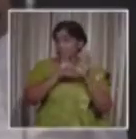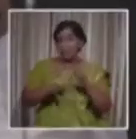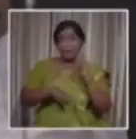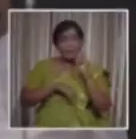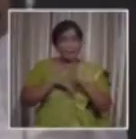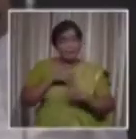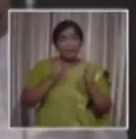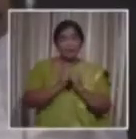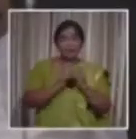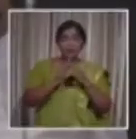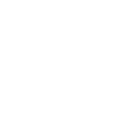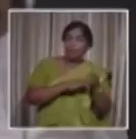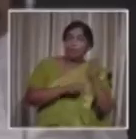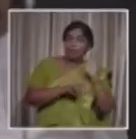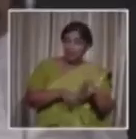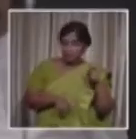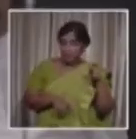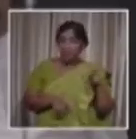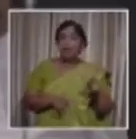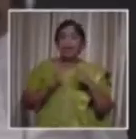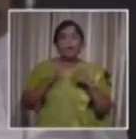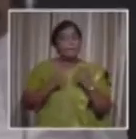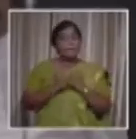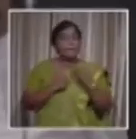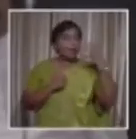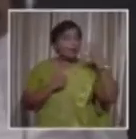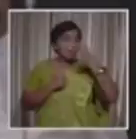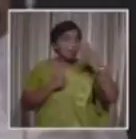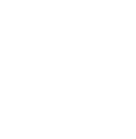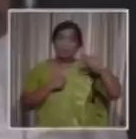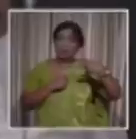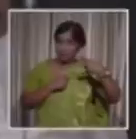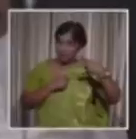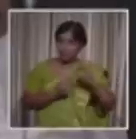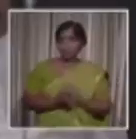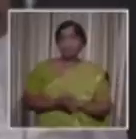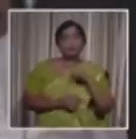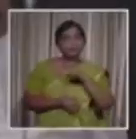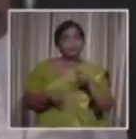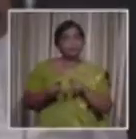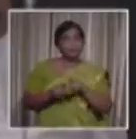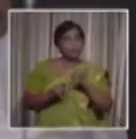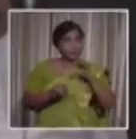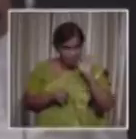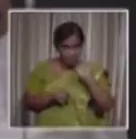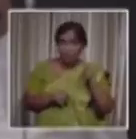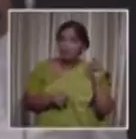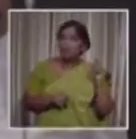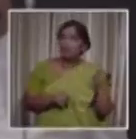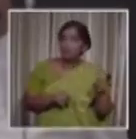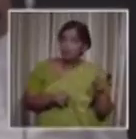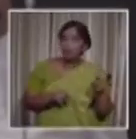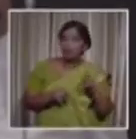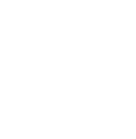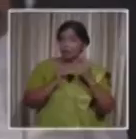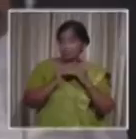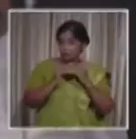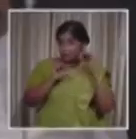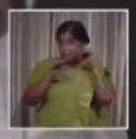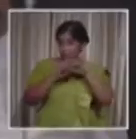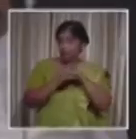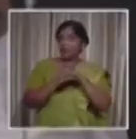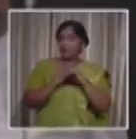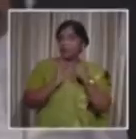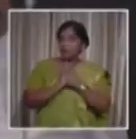සංවිධානාත්මකව ගෙදර විනාශයට පත් කරන්නේ අප්‍රේල් මාසේ 4 5 කියන දින දෙක ඇතුලේ. ඒ නිසා කවුරු හරි කියන්න උත්සාහ කරනවා නම් මේක අරලිය ගහ මන්දිරේ